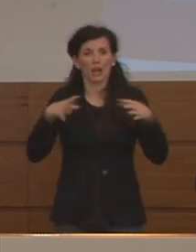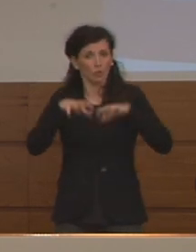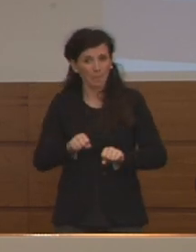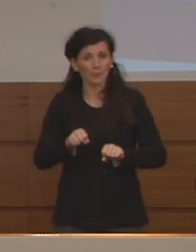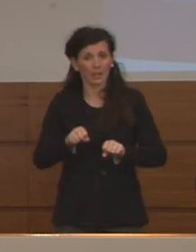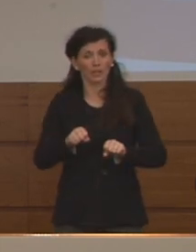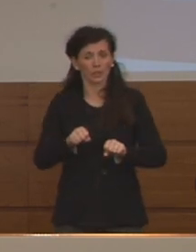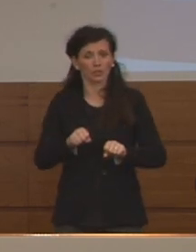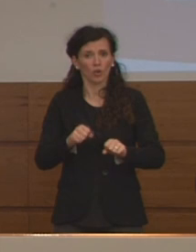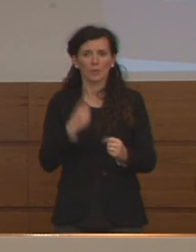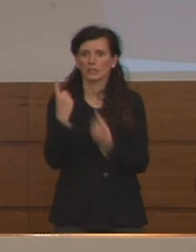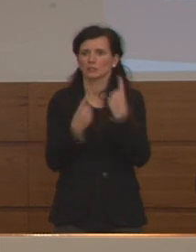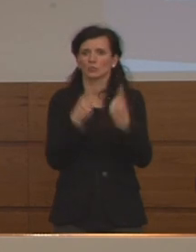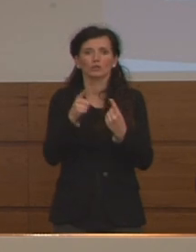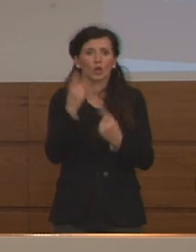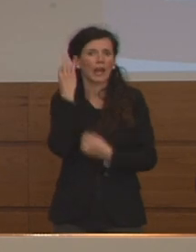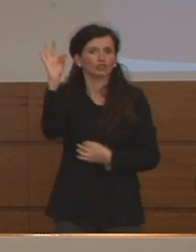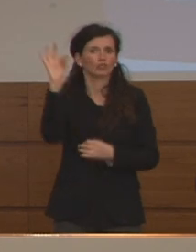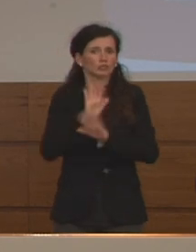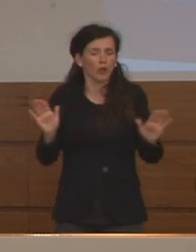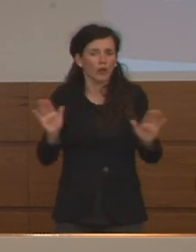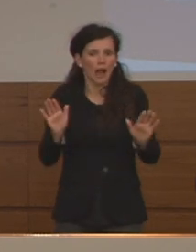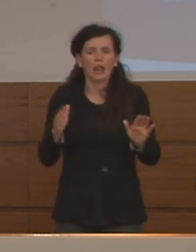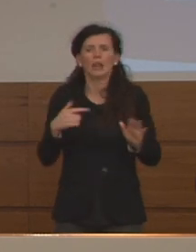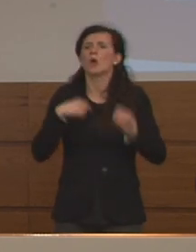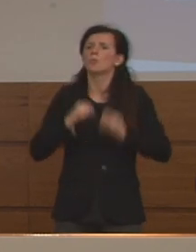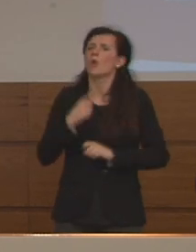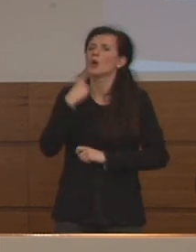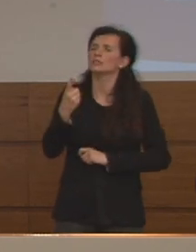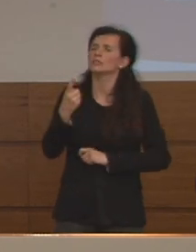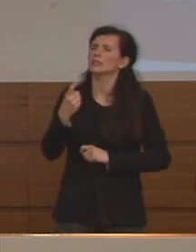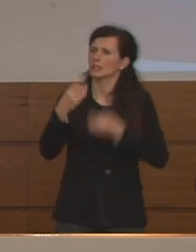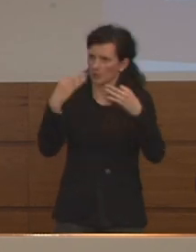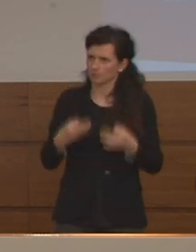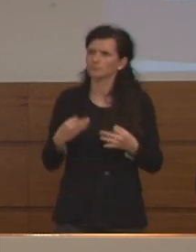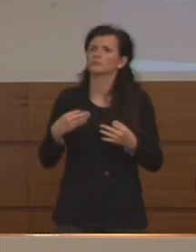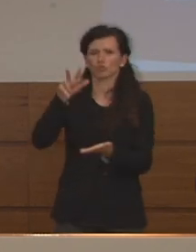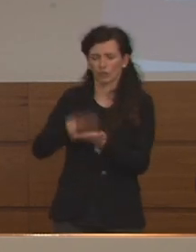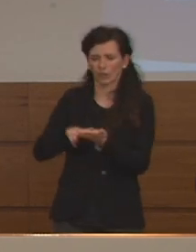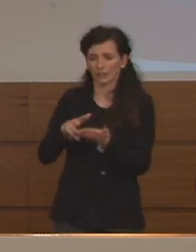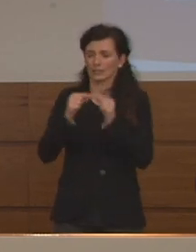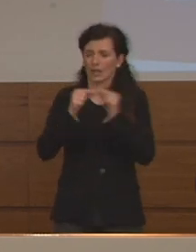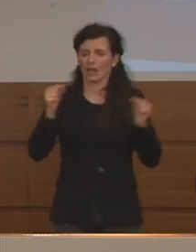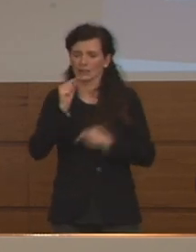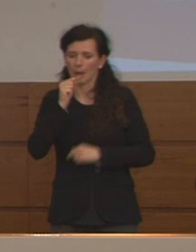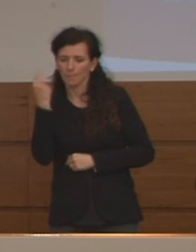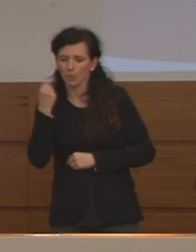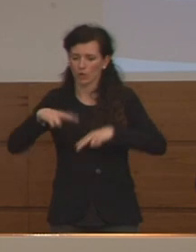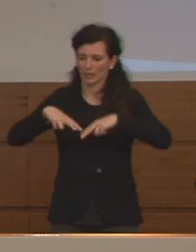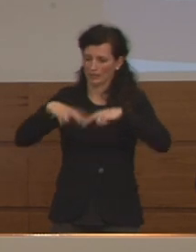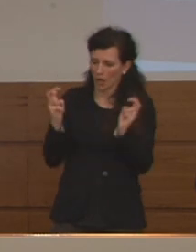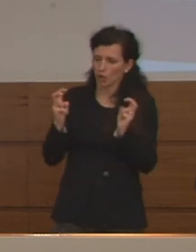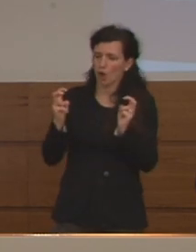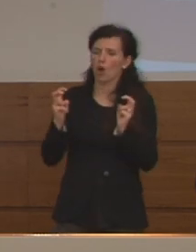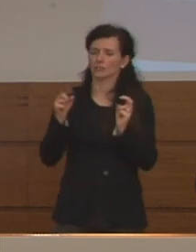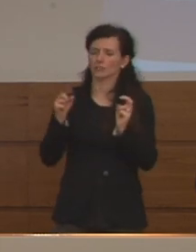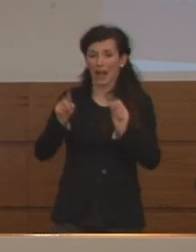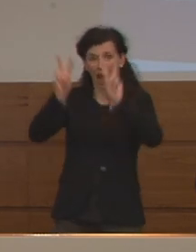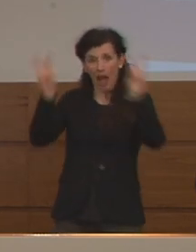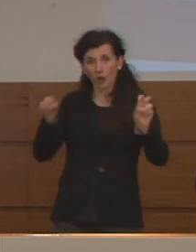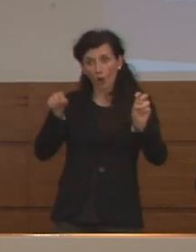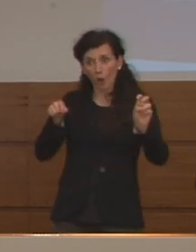eccezionalissimo quello che le posso dire con ragionevole certezza è che quello dei tamponi della diagnostica è un tema non